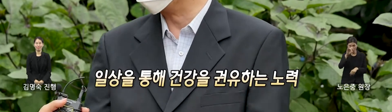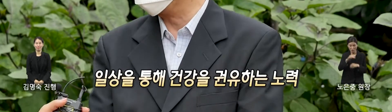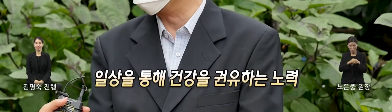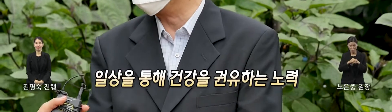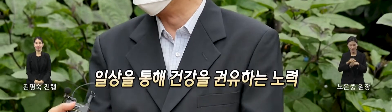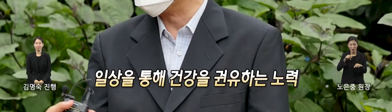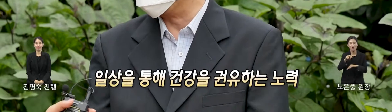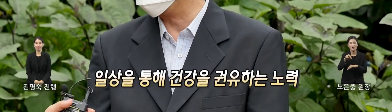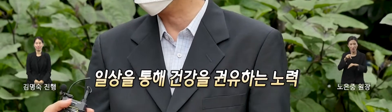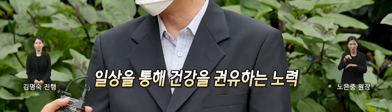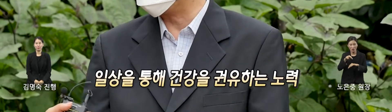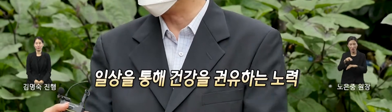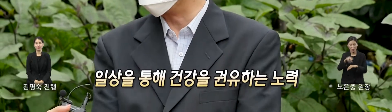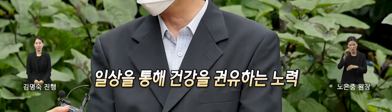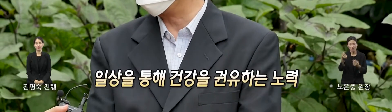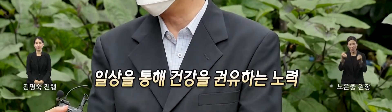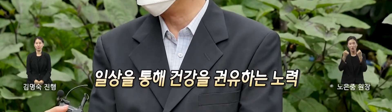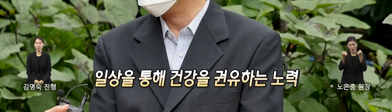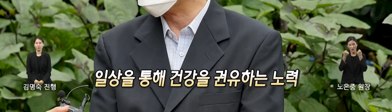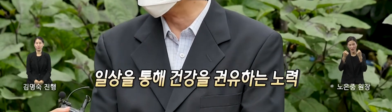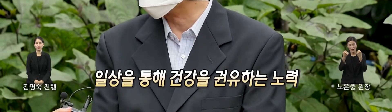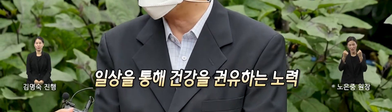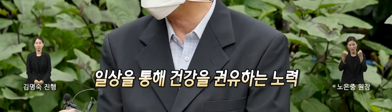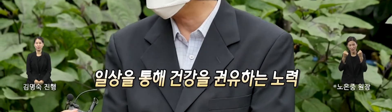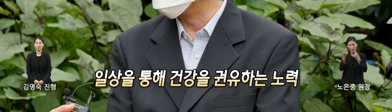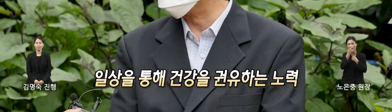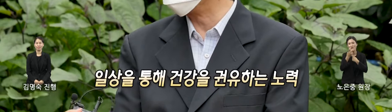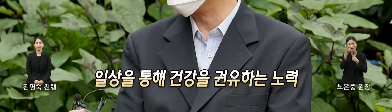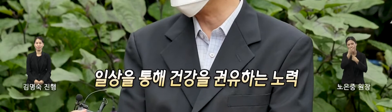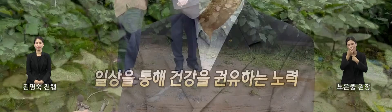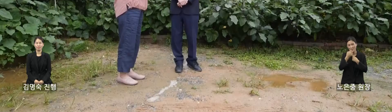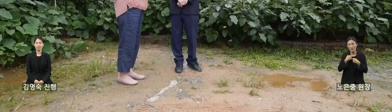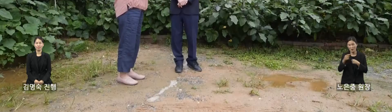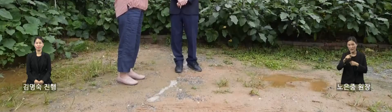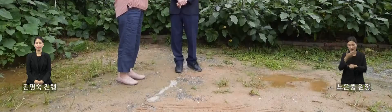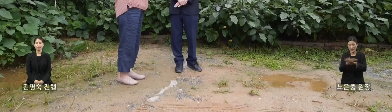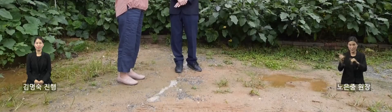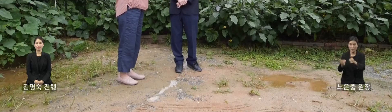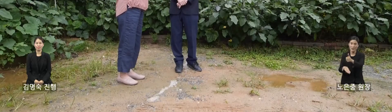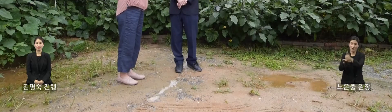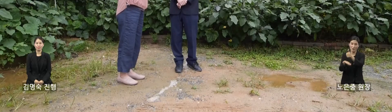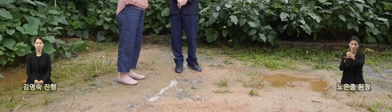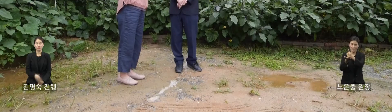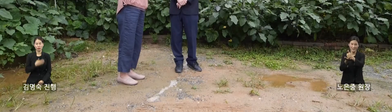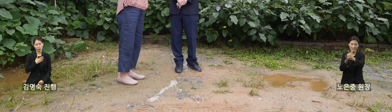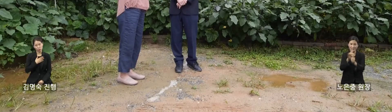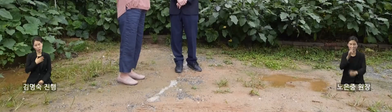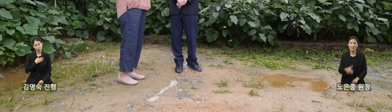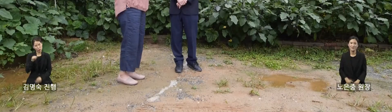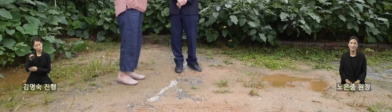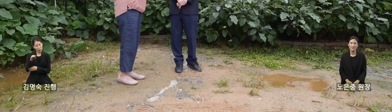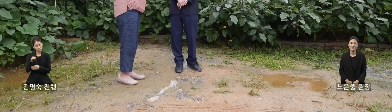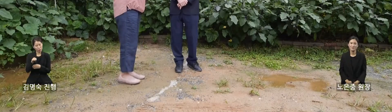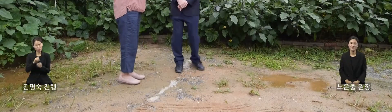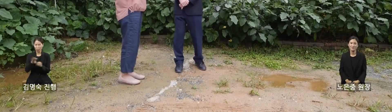제 건강을 다른 분들한테 건강을 그 권유하는 그런 노력을 많이 하죠. 예. 저도 차를 없애야 되나?